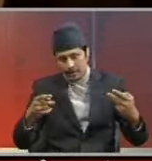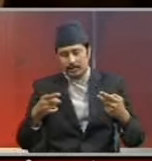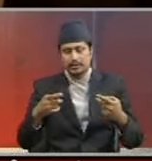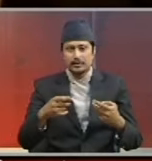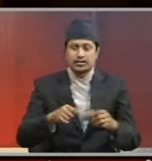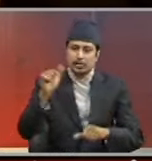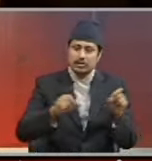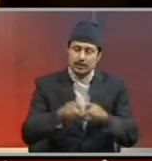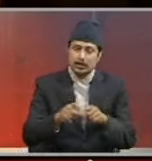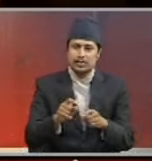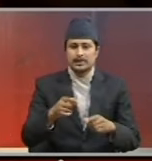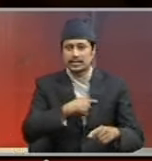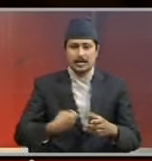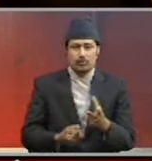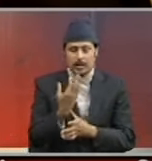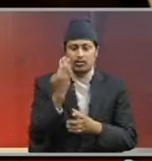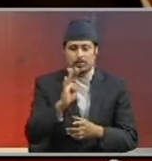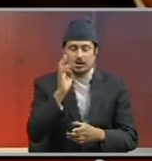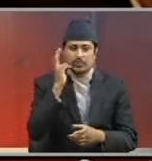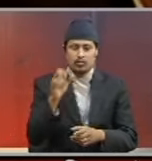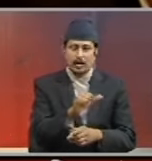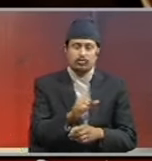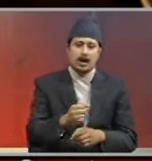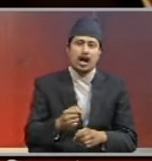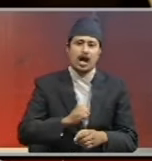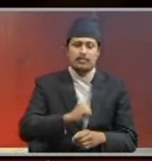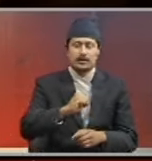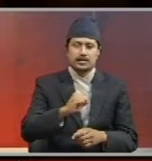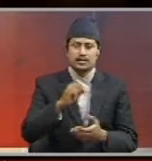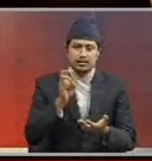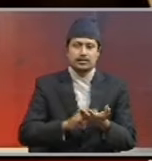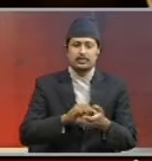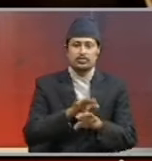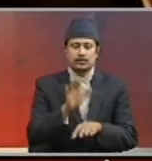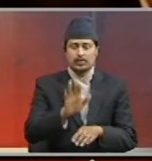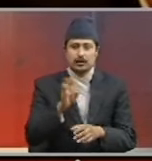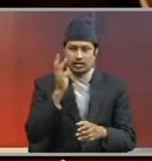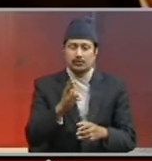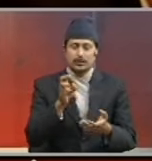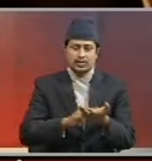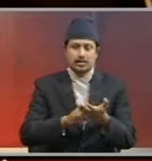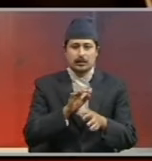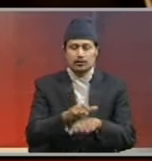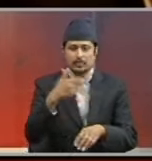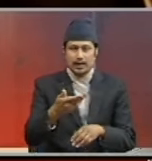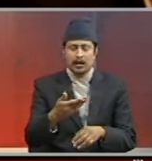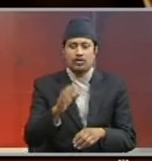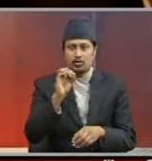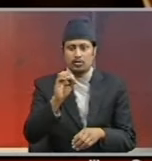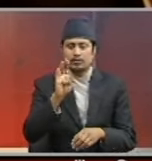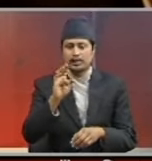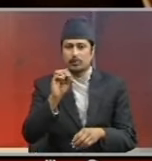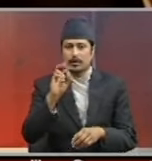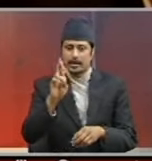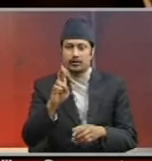जति पनि चिनिया उत्पादनहरू त्यो उत्पादनहरू उहाँहरूको आफै त्यसका सदस्यहरू छन् र त्यो सदस्यहरूलाई उहाँहरूले जुन ओबिआरको लोगो दिनुहुन्छ